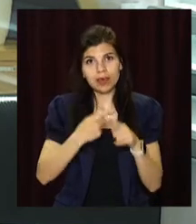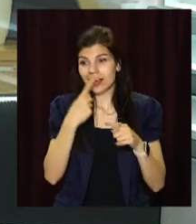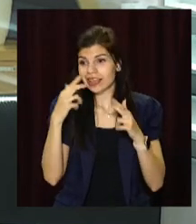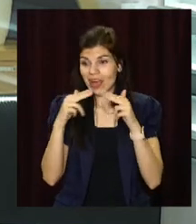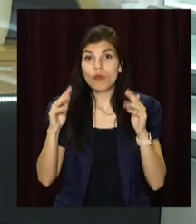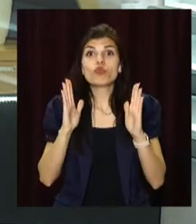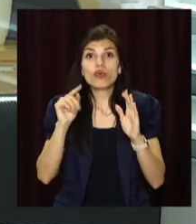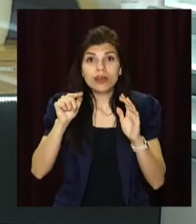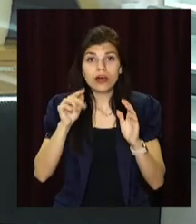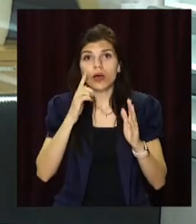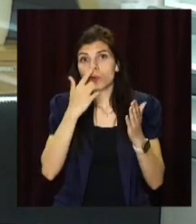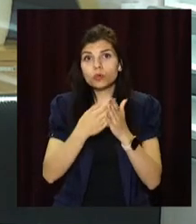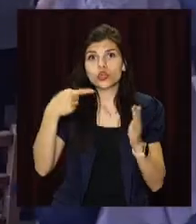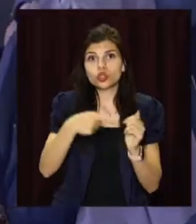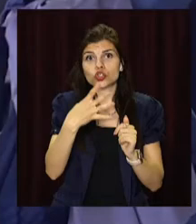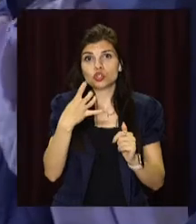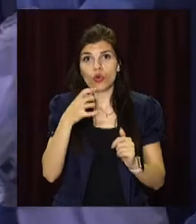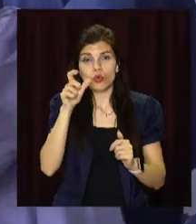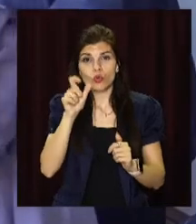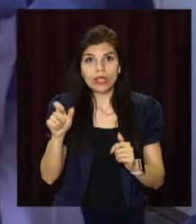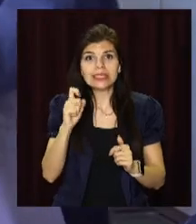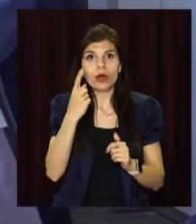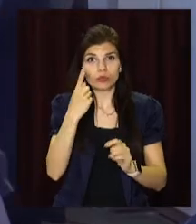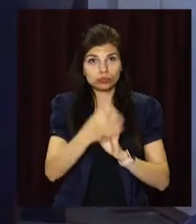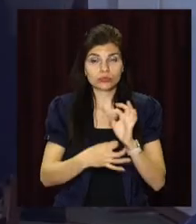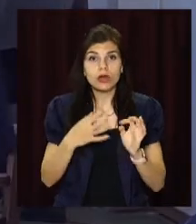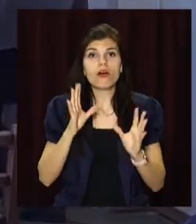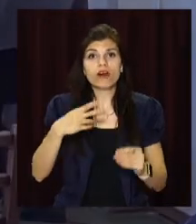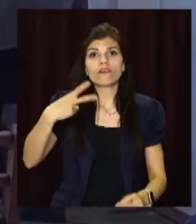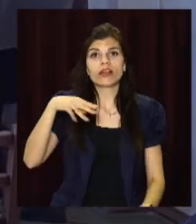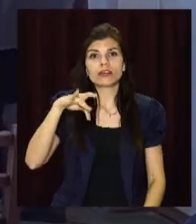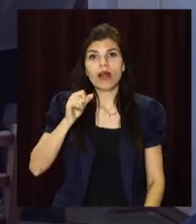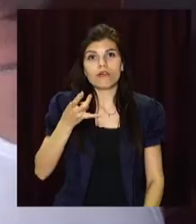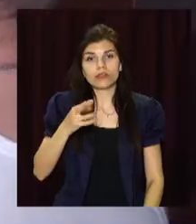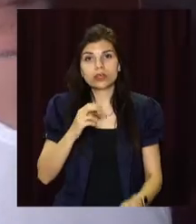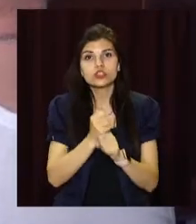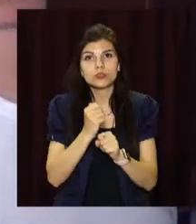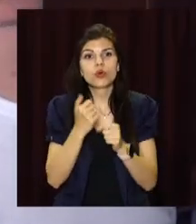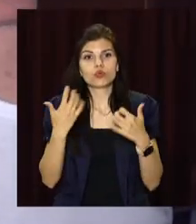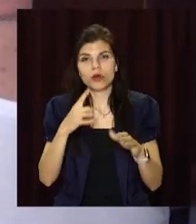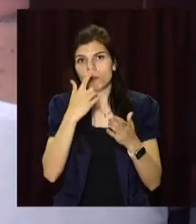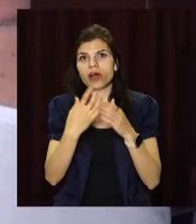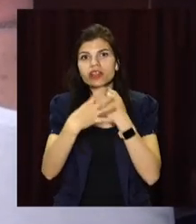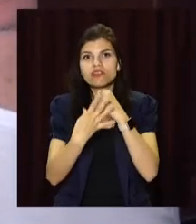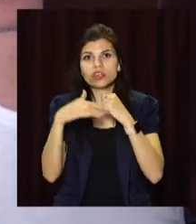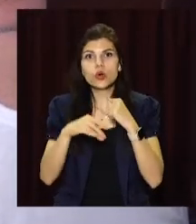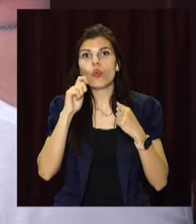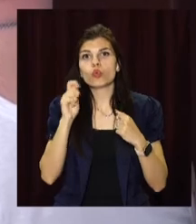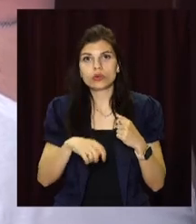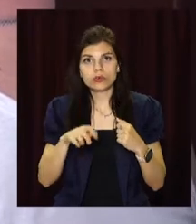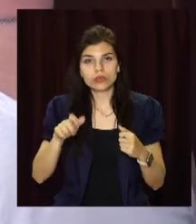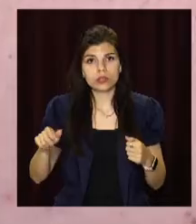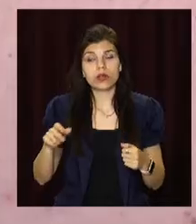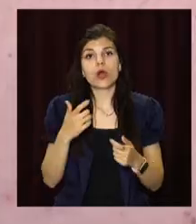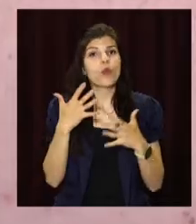доби імунізували майже 1400 людей. Загалом же 20 травня щеплення зробили майже 19 тисяч українців.